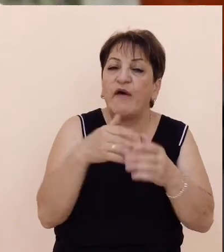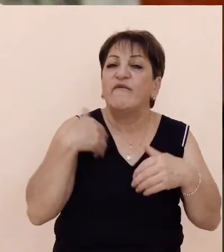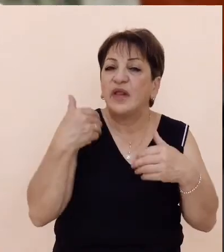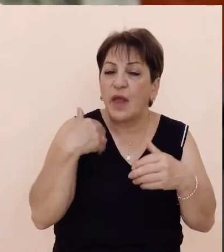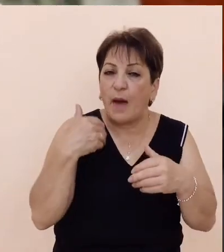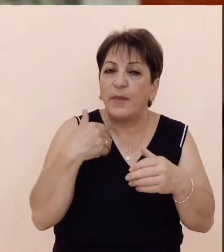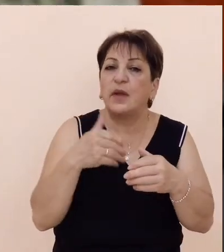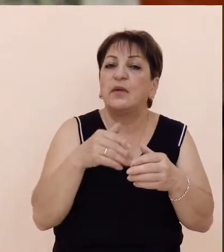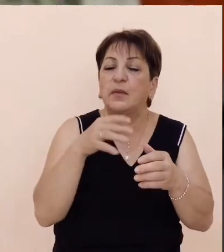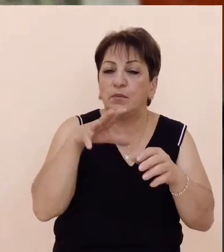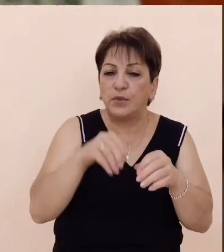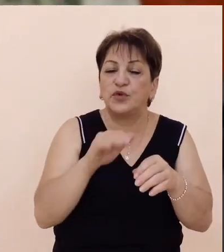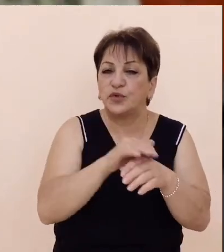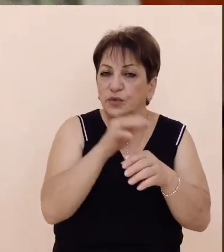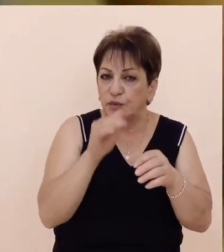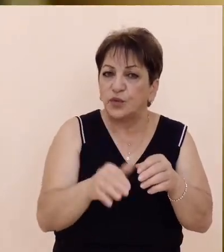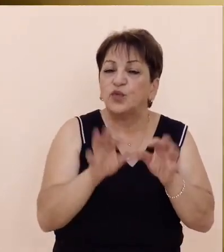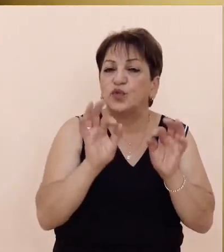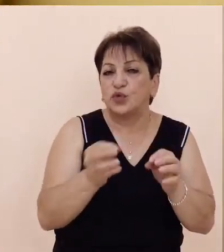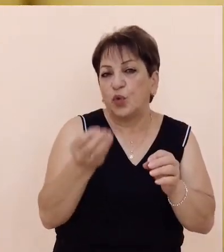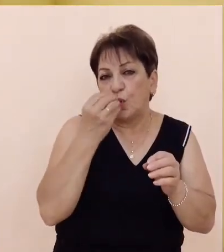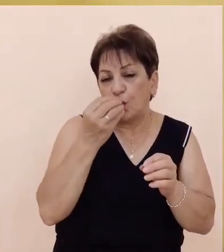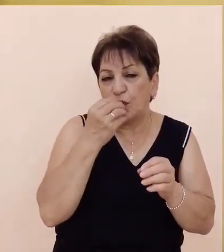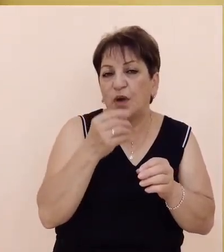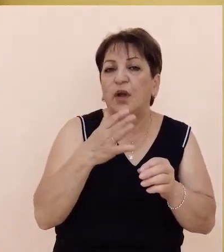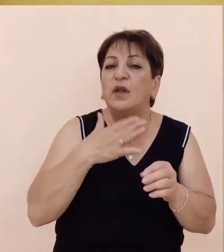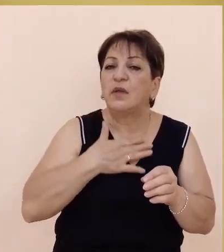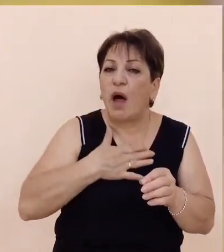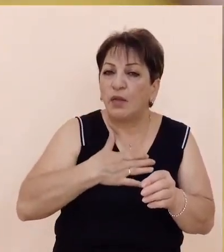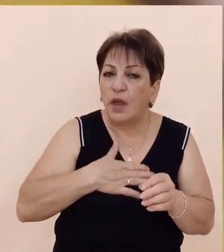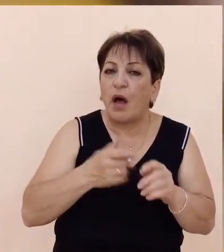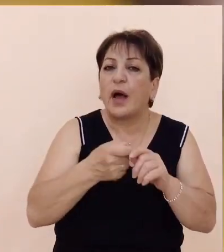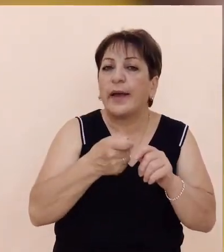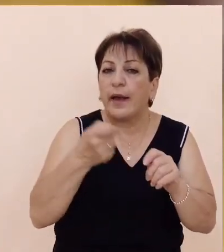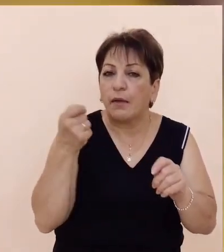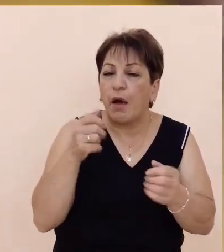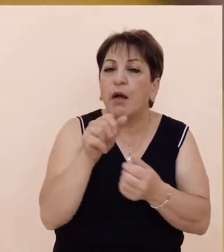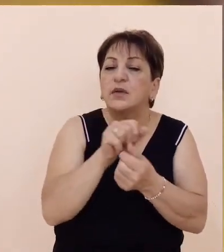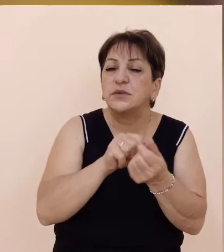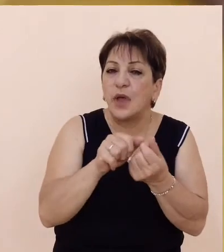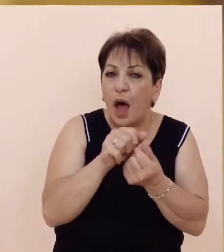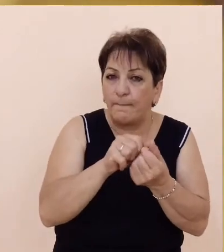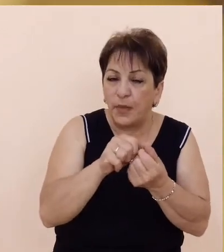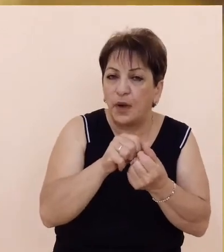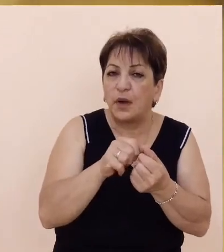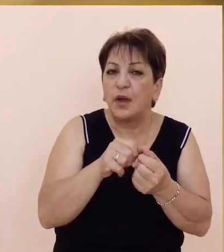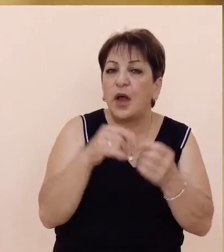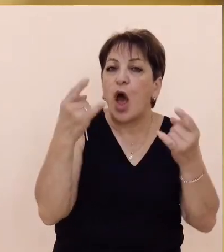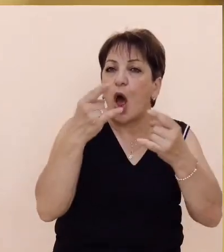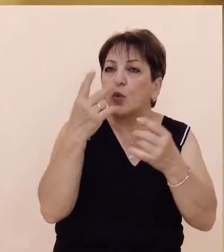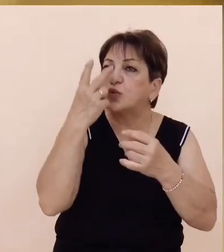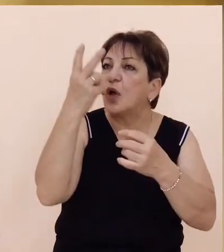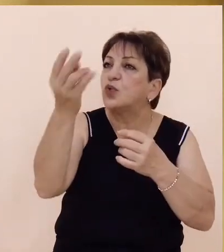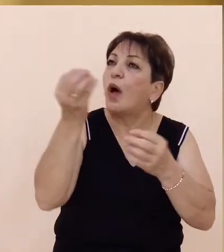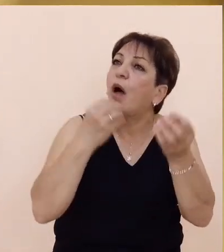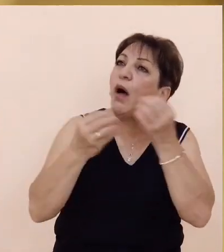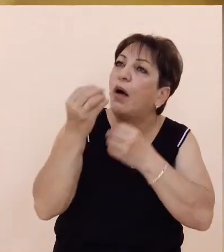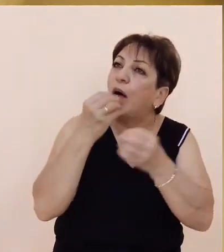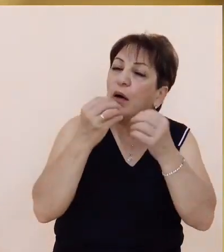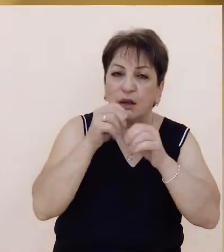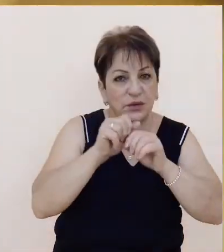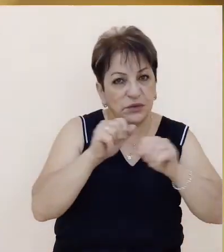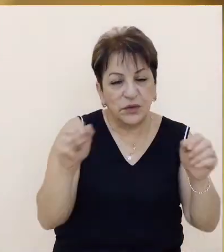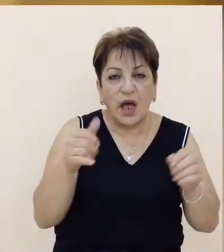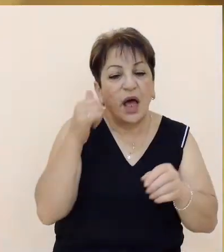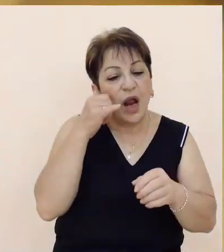վիտամիններով ապահովում ու ճիշտ աշխատանքը։ Պետք է ուտել դանդաղ, երկար ծամելով, առանց շեղվելու հեռուստացույցի,